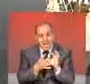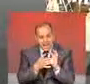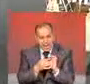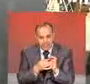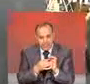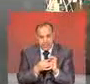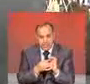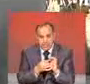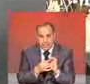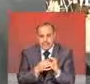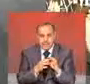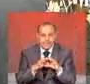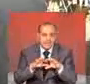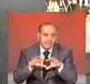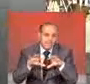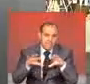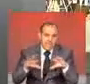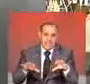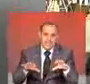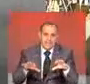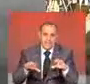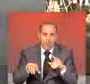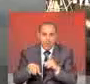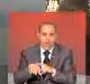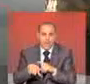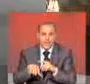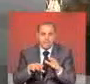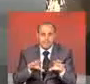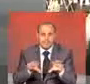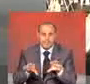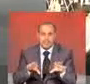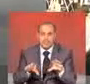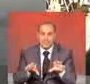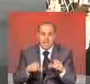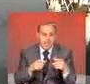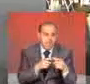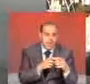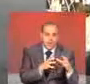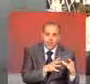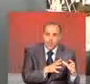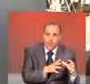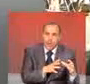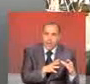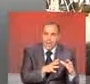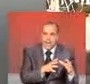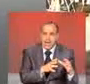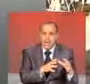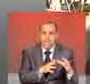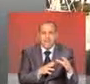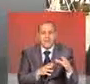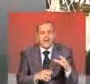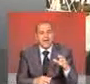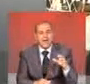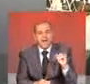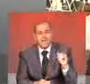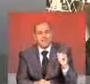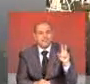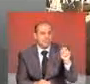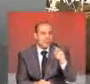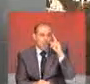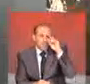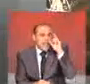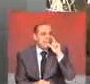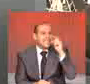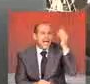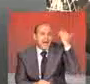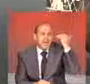فاصل ورابط في نفس الوقت بين المجموعة الجماعة الإباضية وبين الزوار الذي